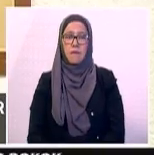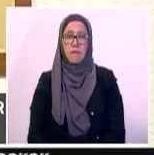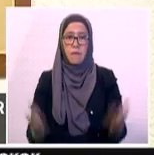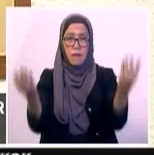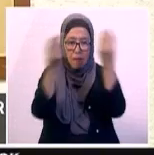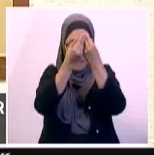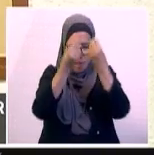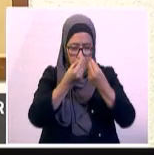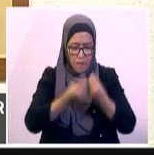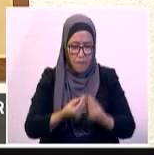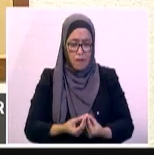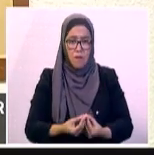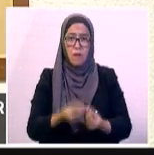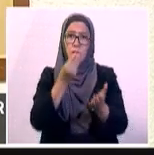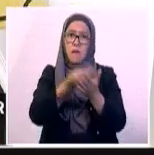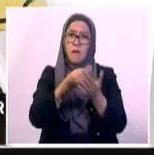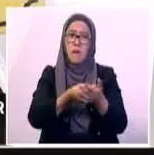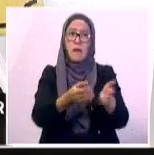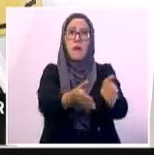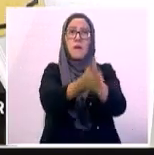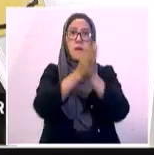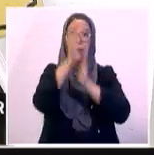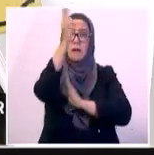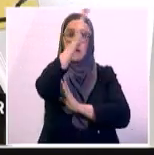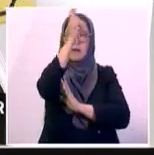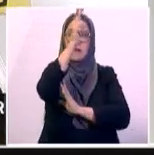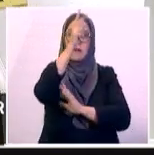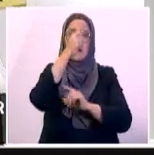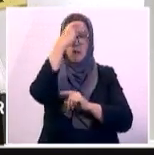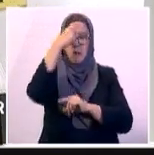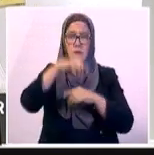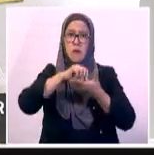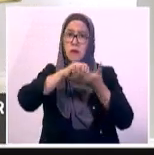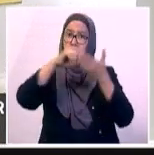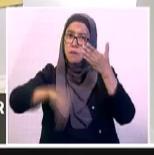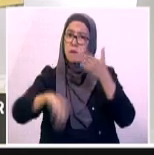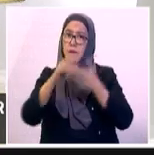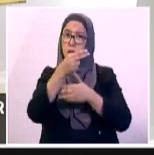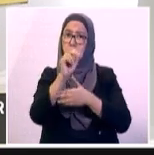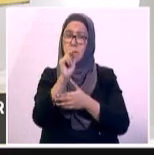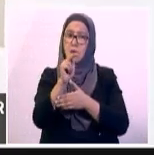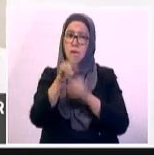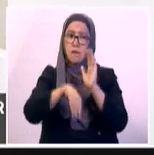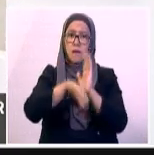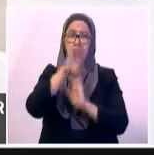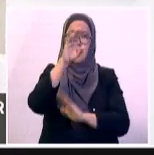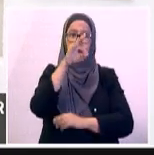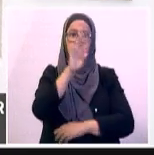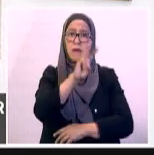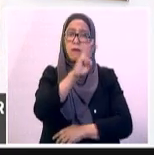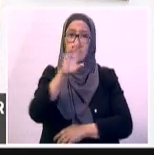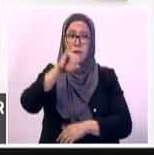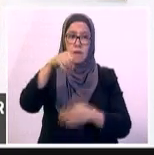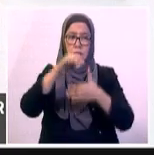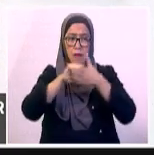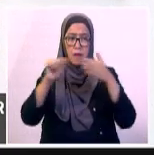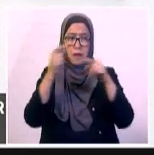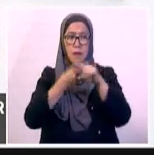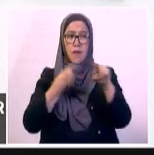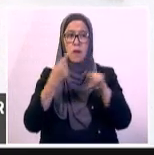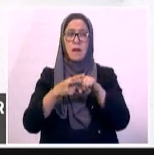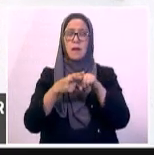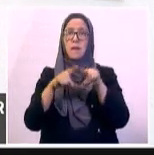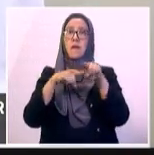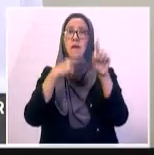Jumlah wang yang dipohon kerajaan untuk dilucut hak ialah lebih RM600,000 dari Badan Perhubungan UMNO Johor. UMNO